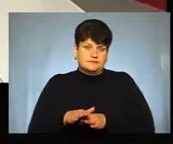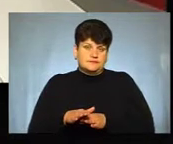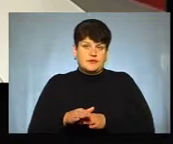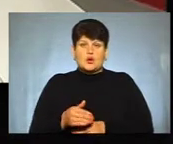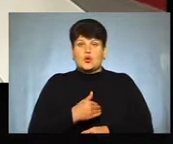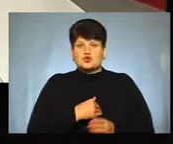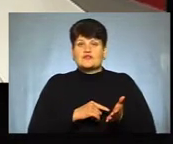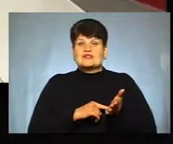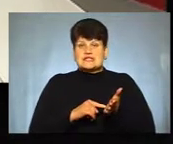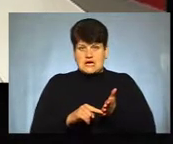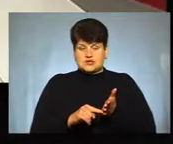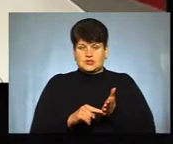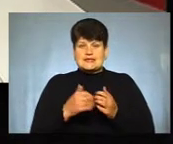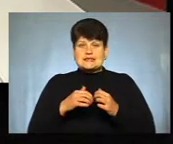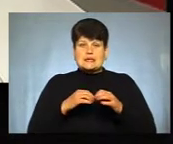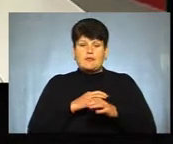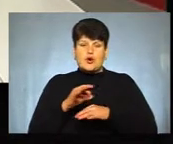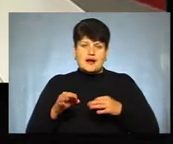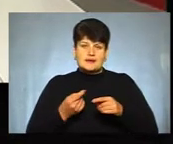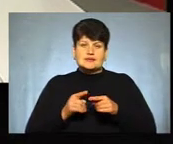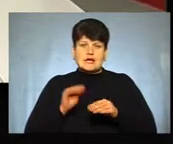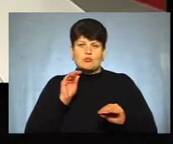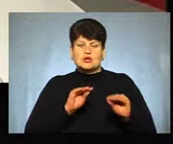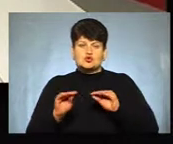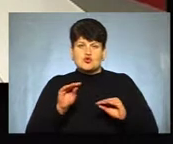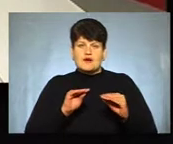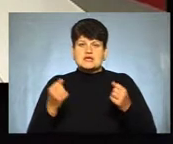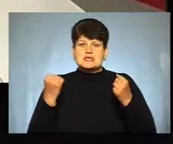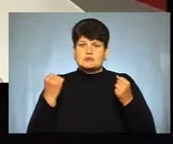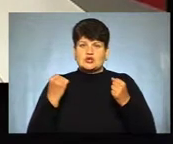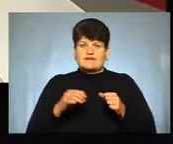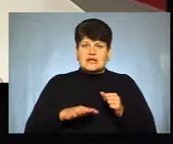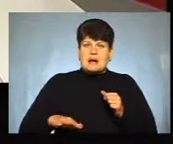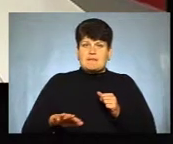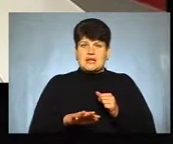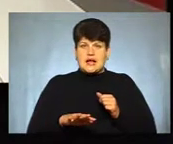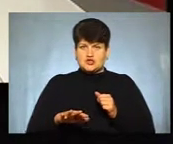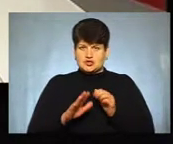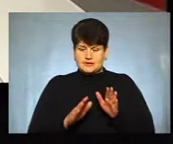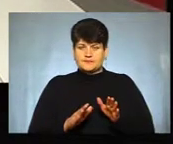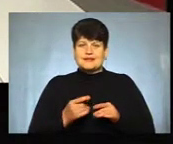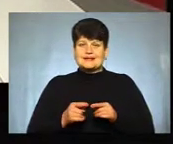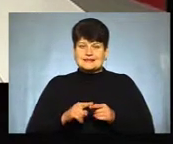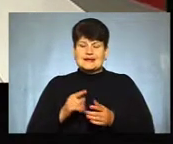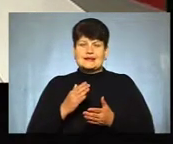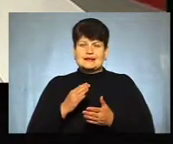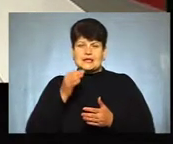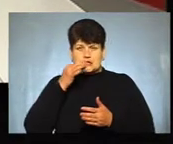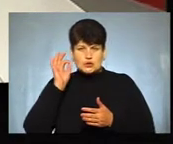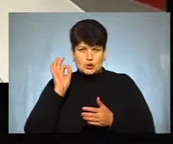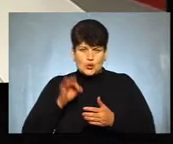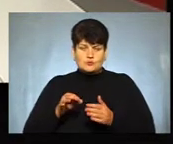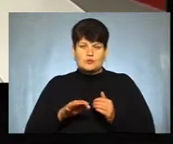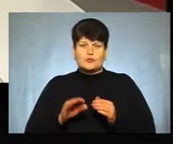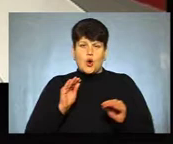Хочу відзначити, серед проєктів, це, звісно, облаштування універсальних спортивних майданчиків. Цей досвід у нас про облаштування цих